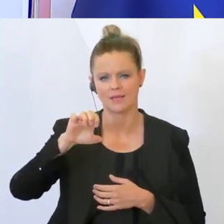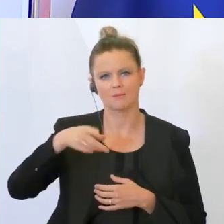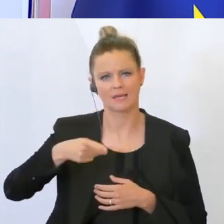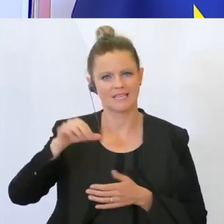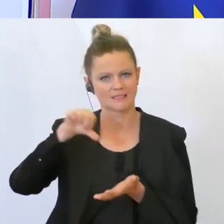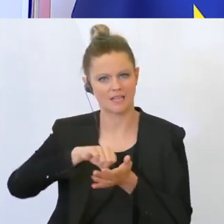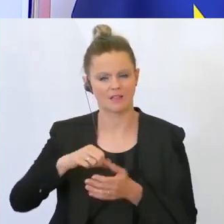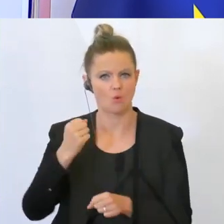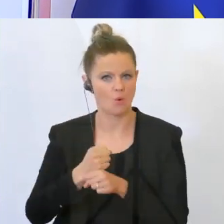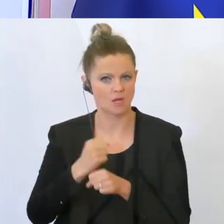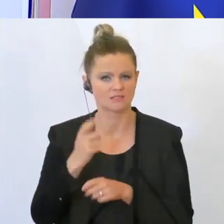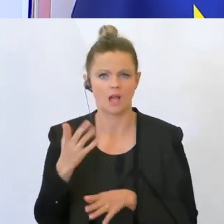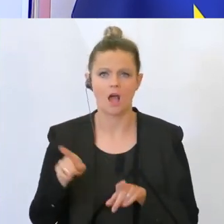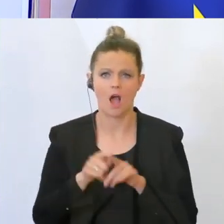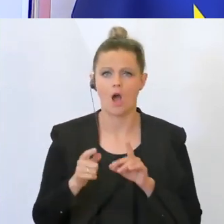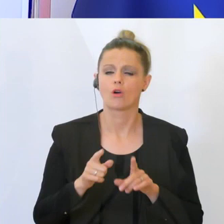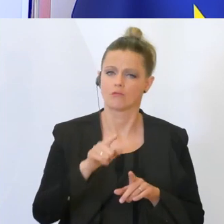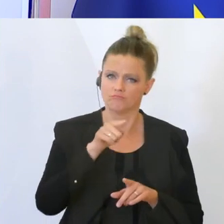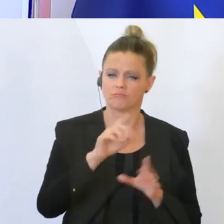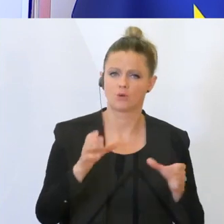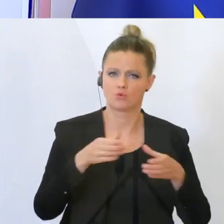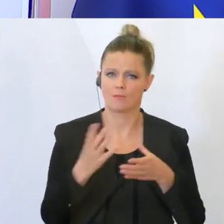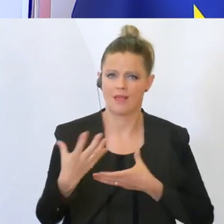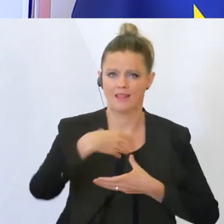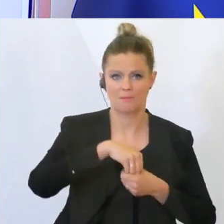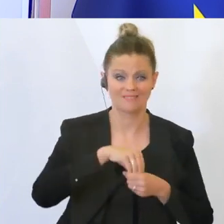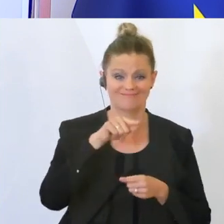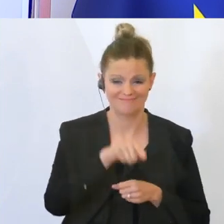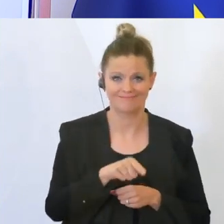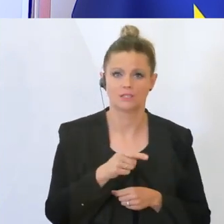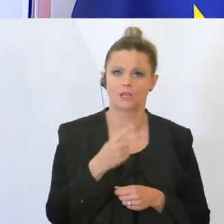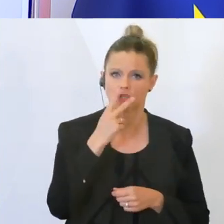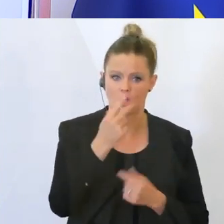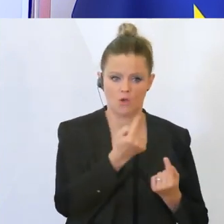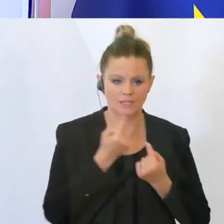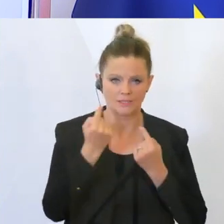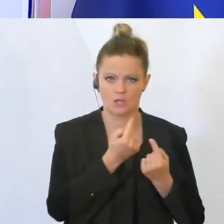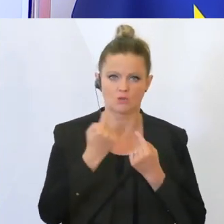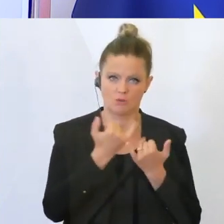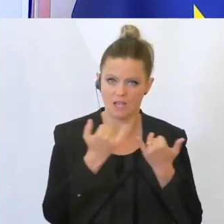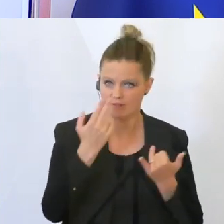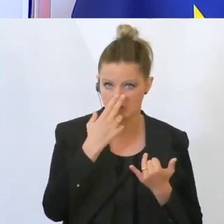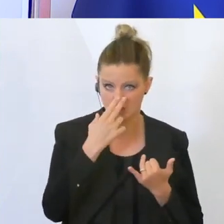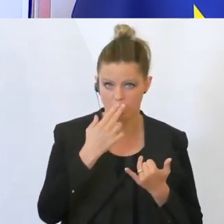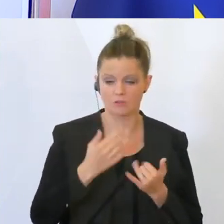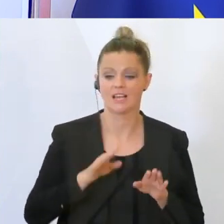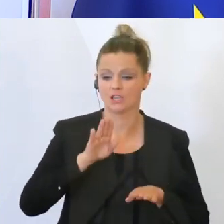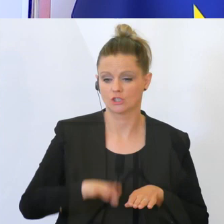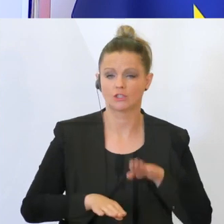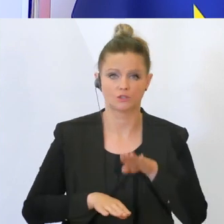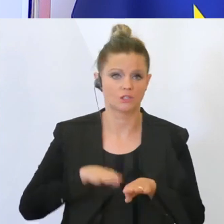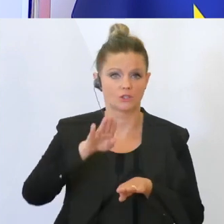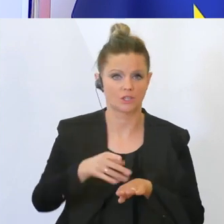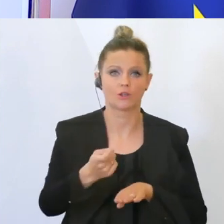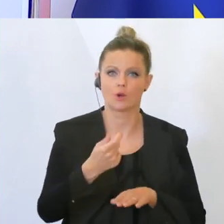mit dabei in dieser Taskforce. Diese Taskforce wird sich die Situation entsprechend anschauen und wir werden die nächsten Schritte einleiten